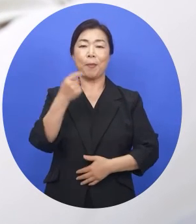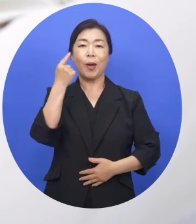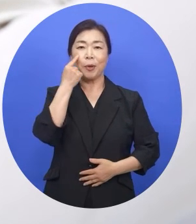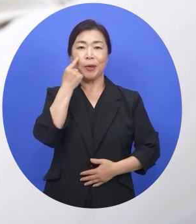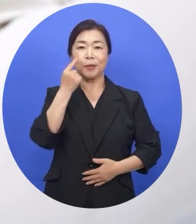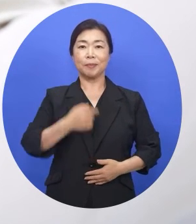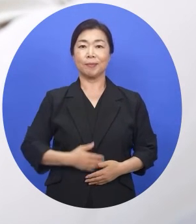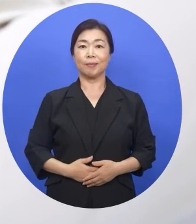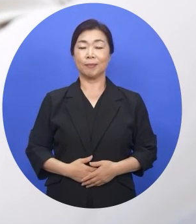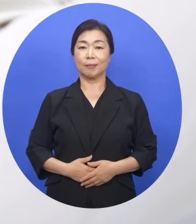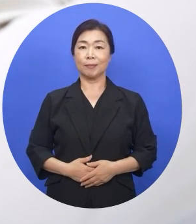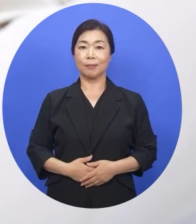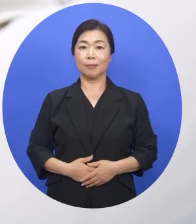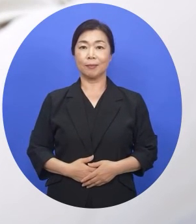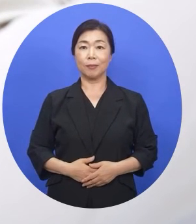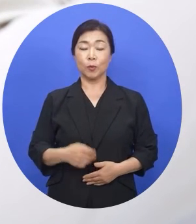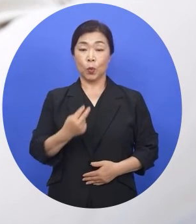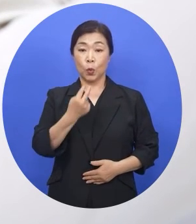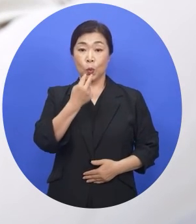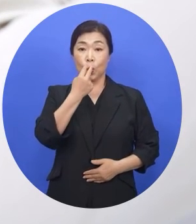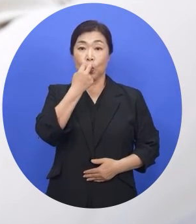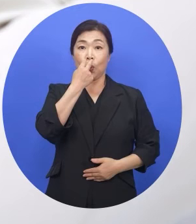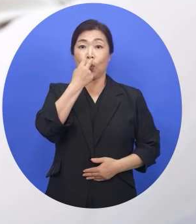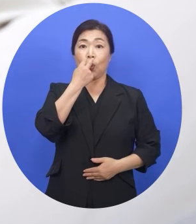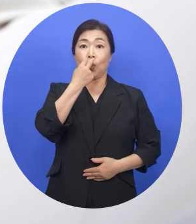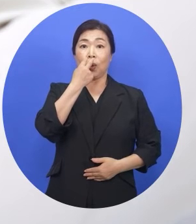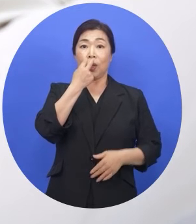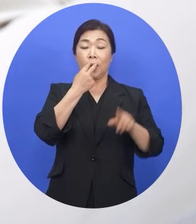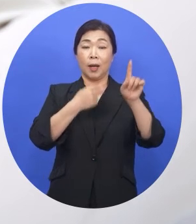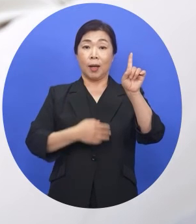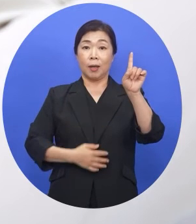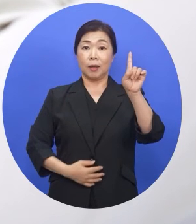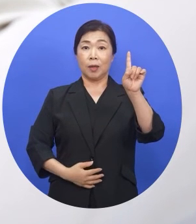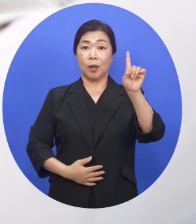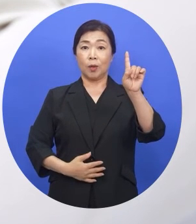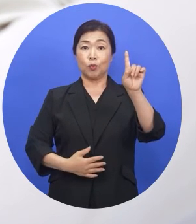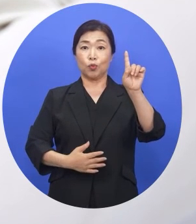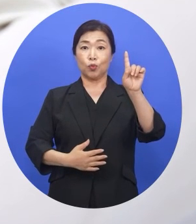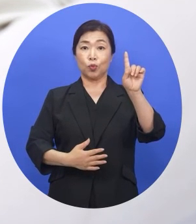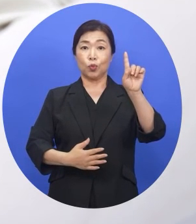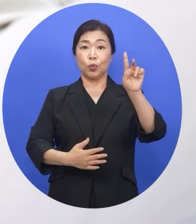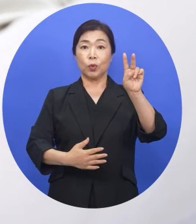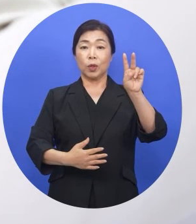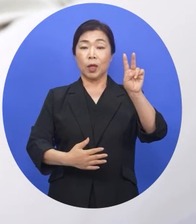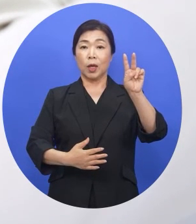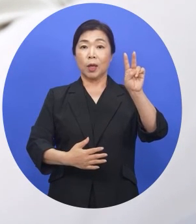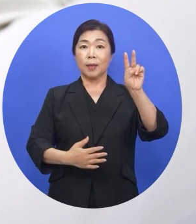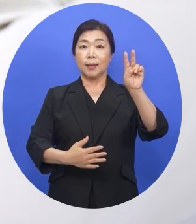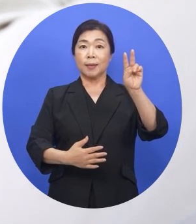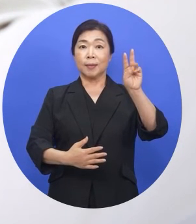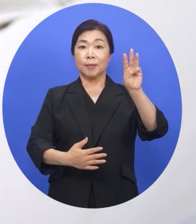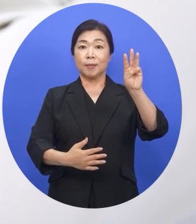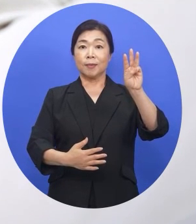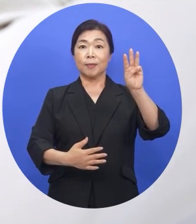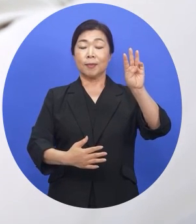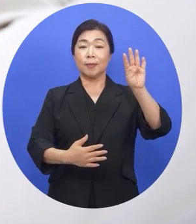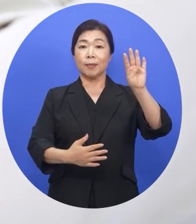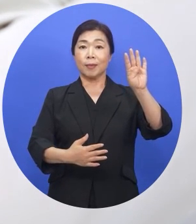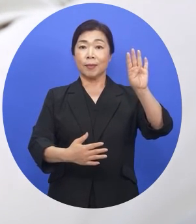반복해 보겠습니다. 숨을 들이쉬고 하나, 둘,